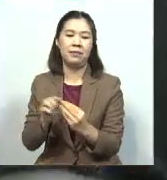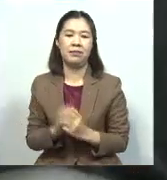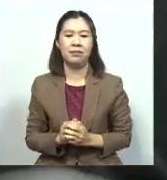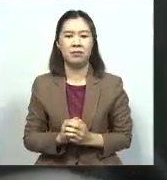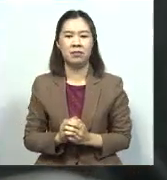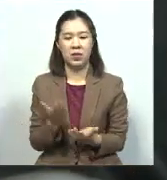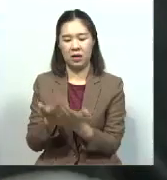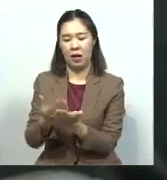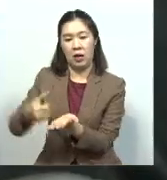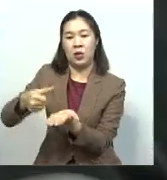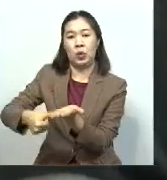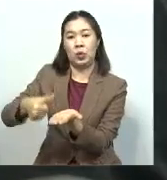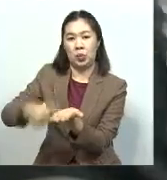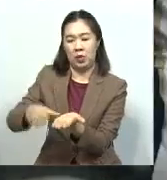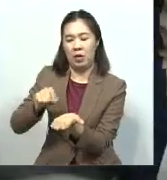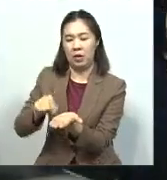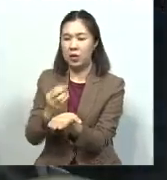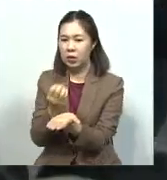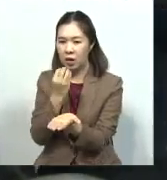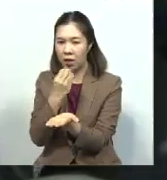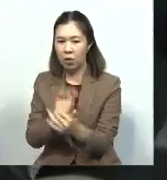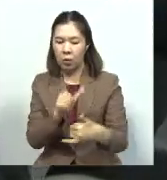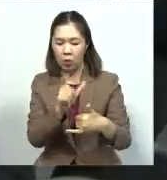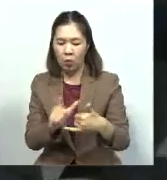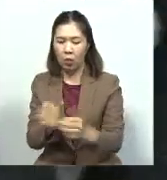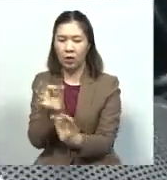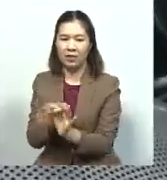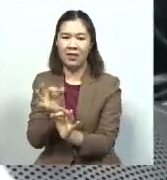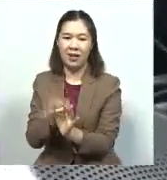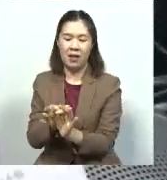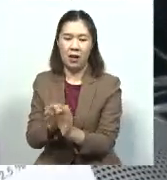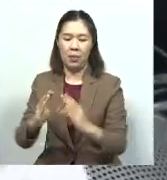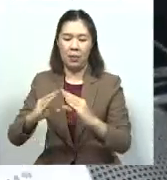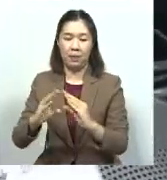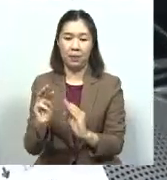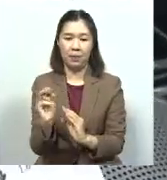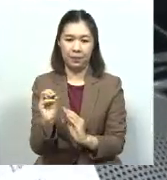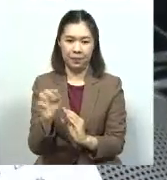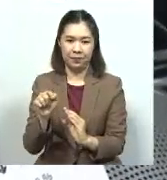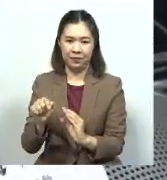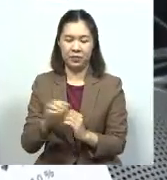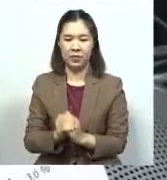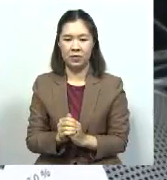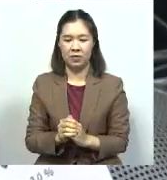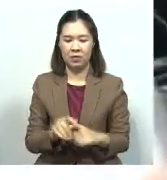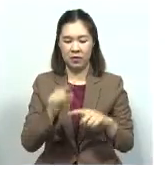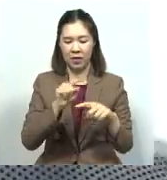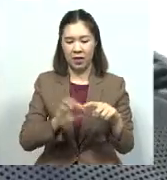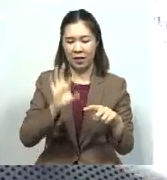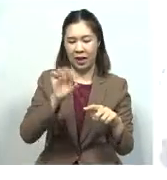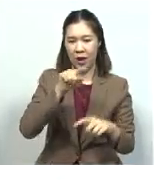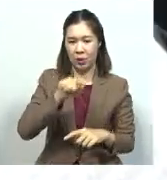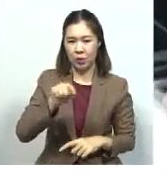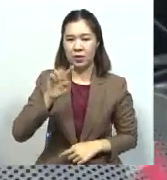งค้างสินเชื่อรวมเพื่อการบริโภคส่วนบุคคลของธนาคารพาณิชย์ที่ขยายตัวร้อยละ 9.4 สูงสุดตั้ง